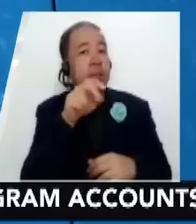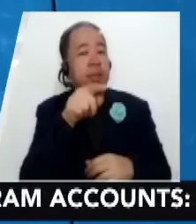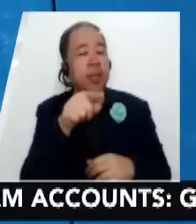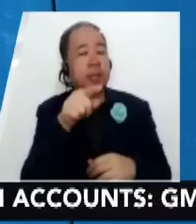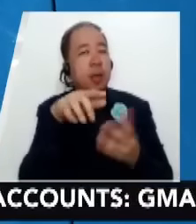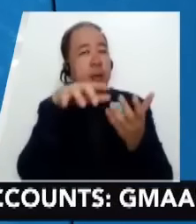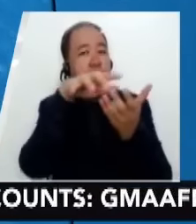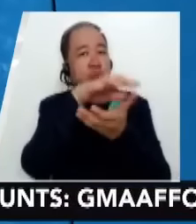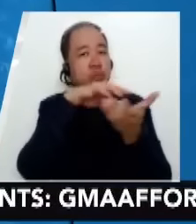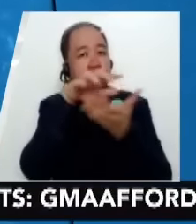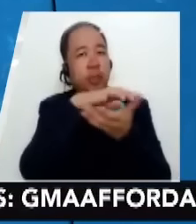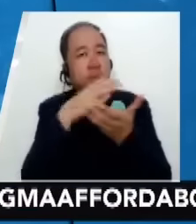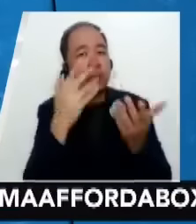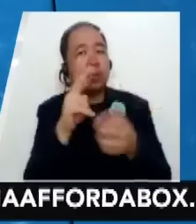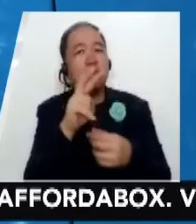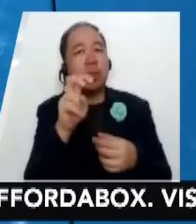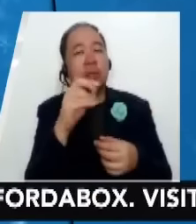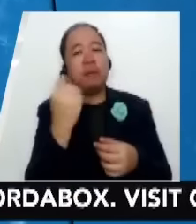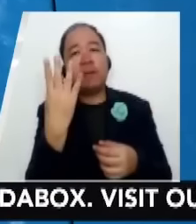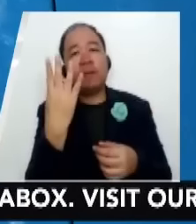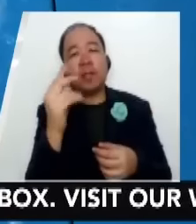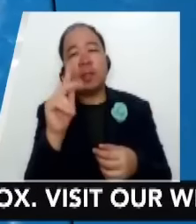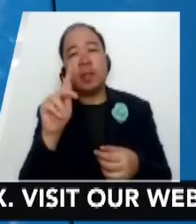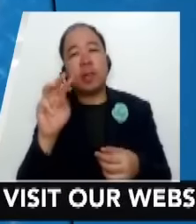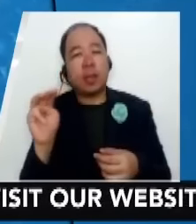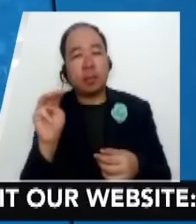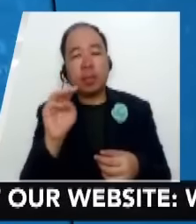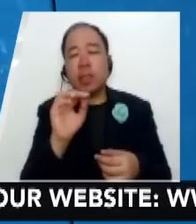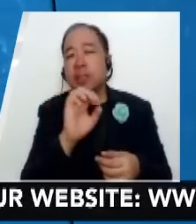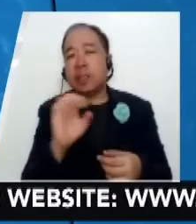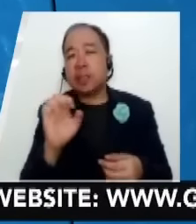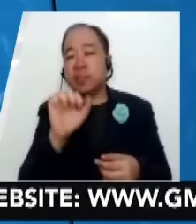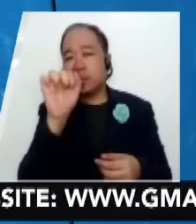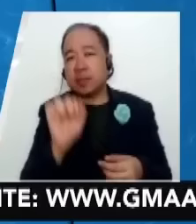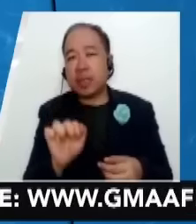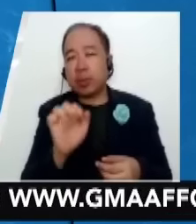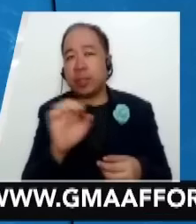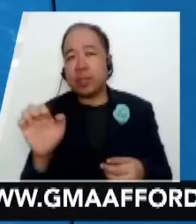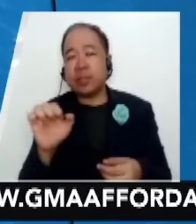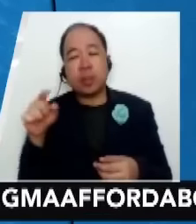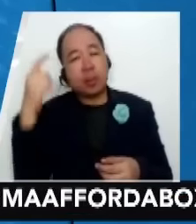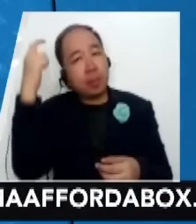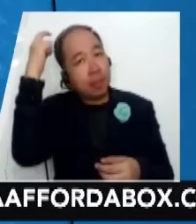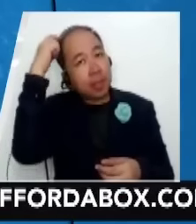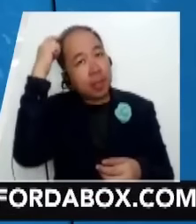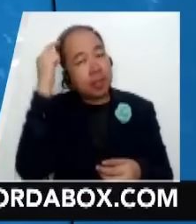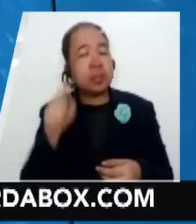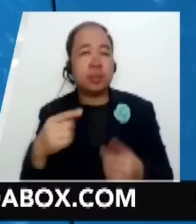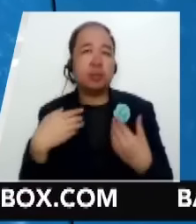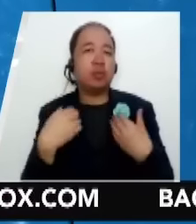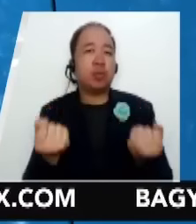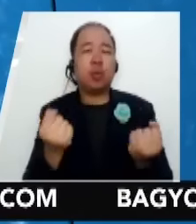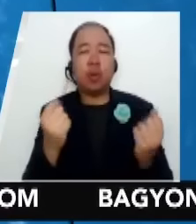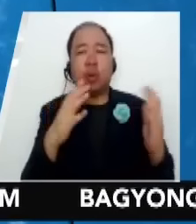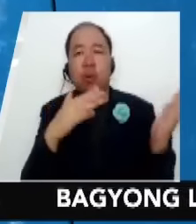sa line 215 kilometers east-southeast ng Basco, Batanes. Taglay po nito ang lakas ng hangin na abot sa